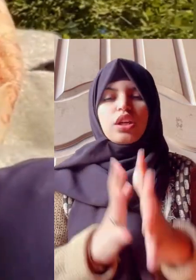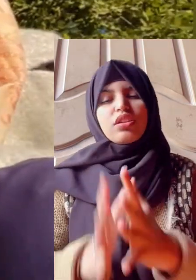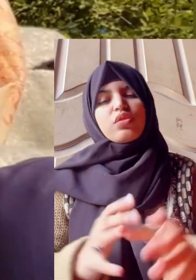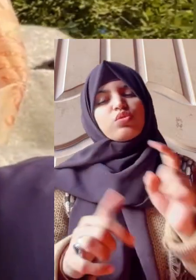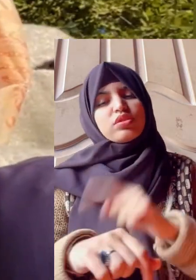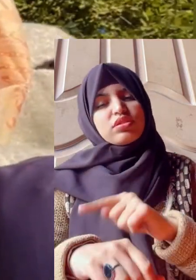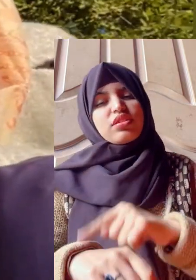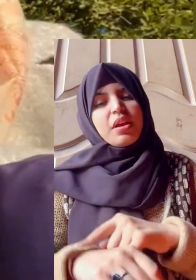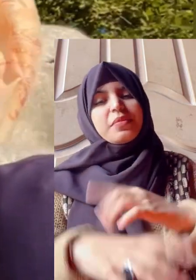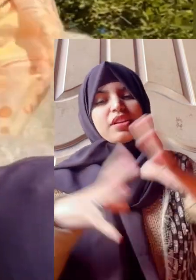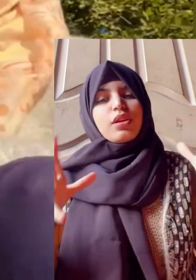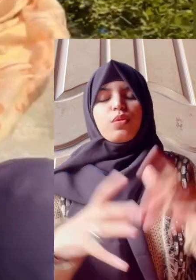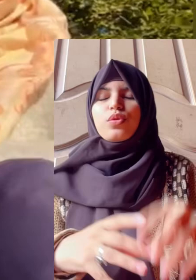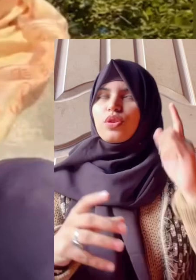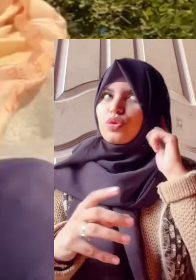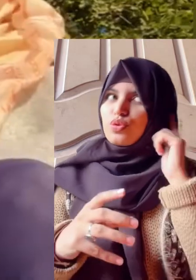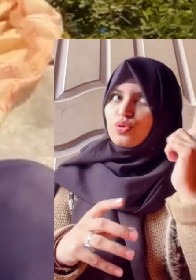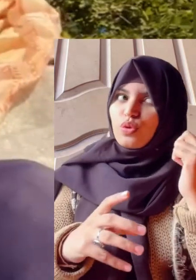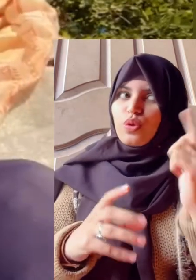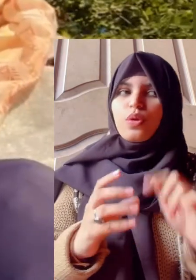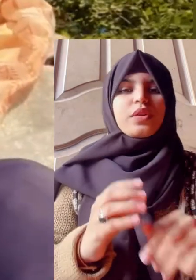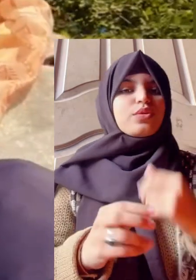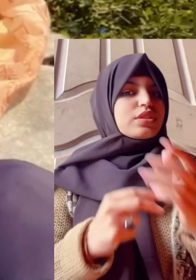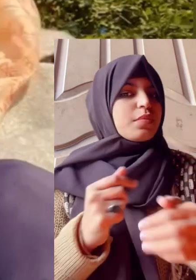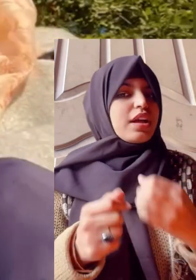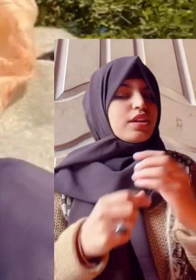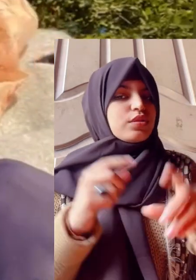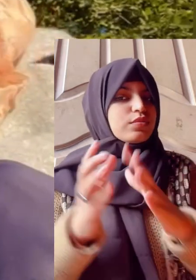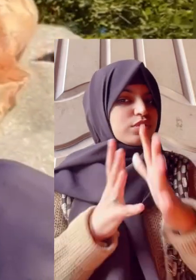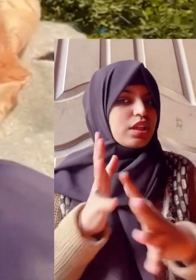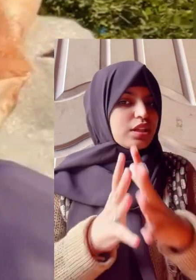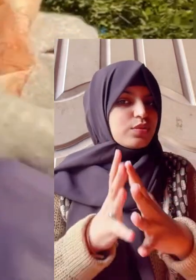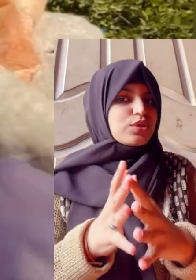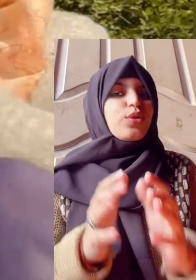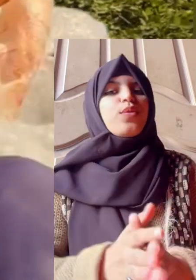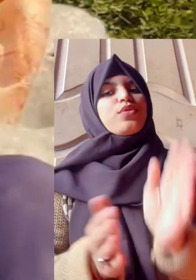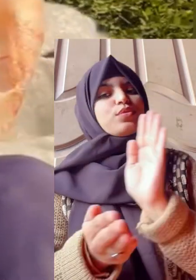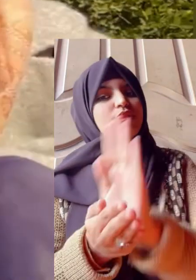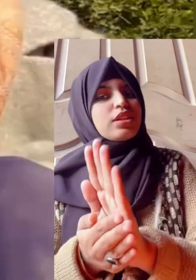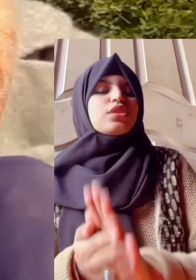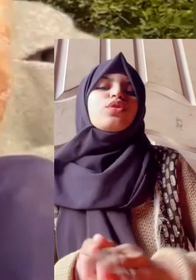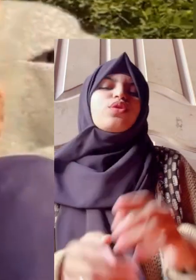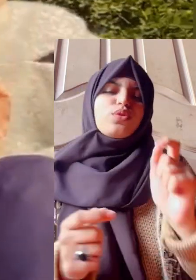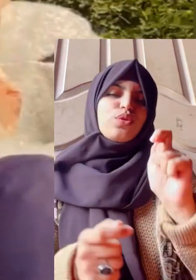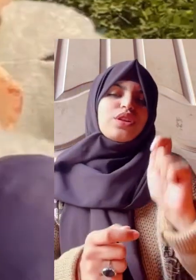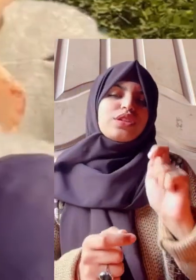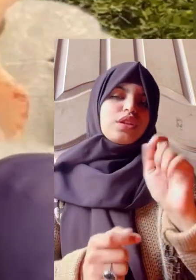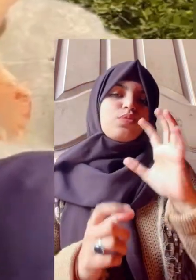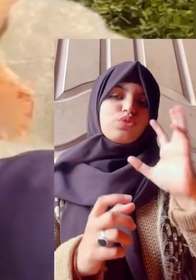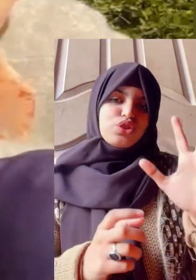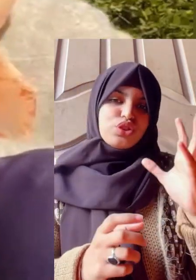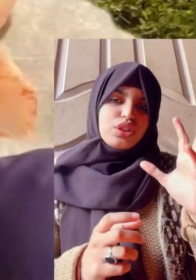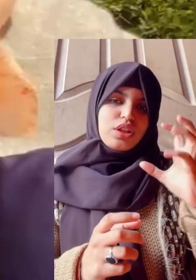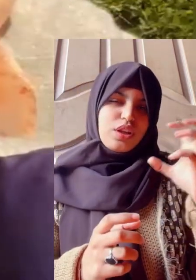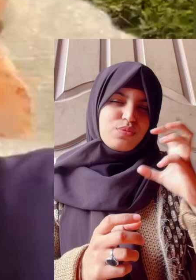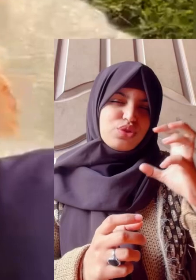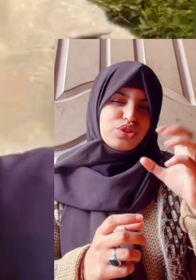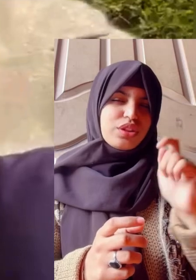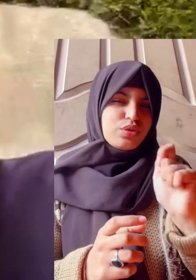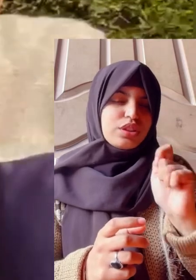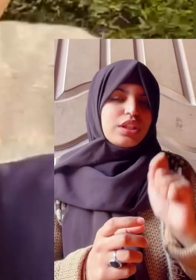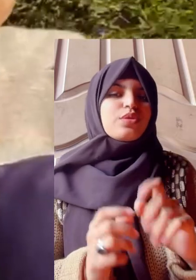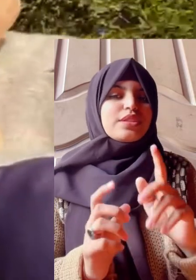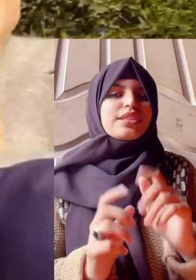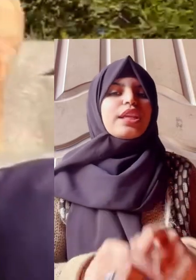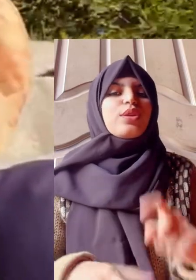करें एंड वी विल अपलोड इट। बट उसमें साइन लैंग्वेज ऐड होती है, साइन लैंग्वेज की वजह से हमें थोड़ी सी मुश्किल आती है। जी आपको हाँ। कोई आज